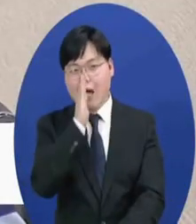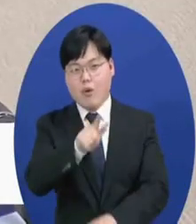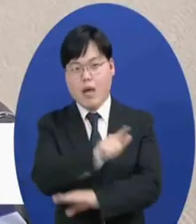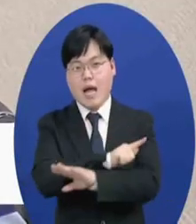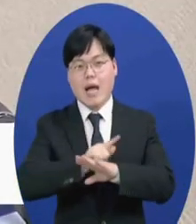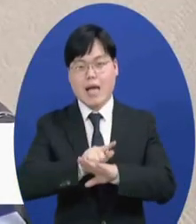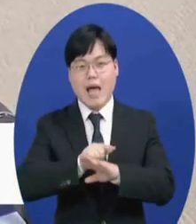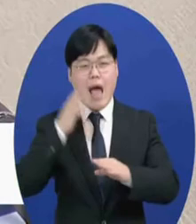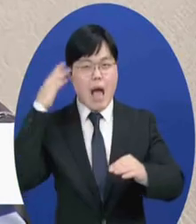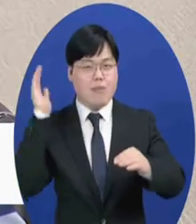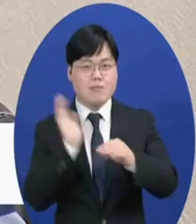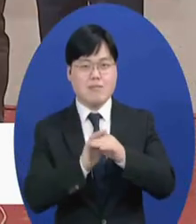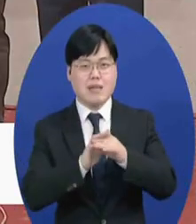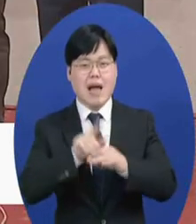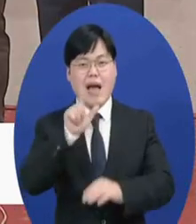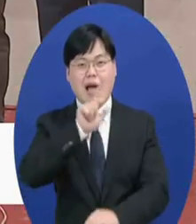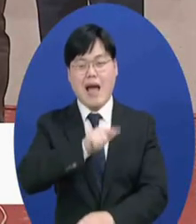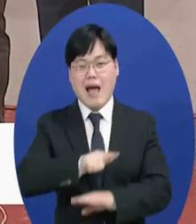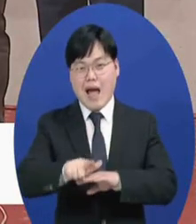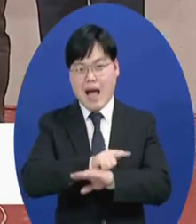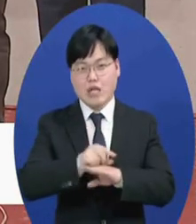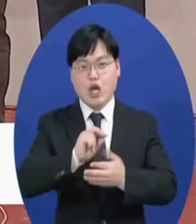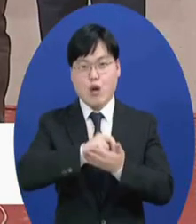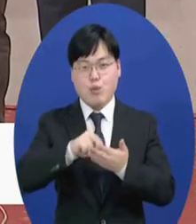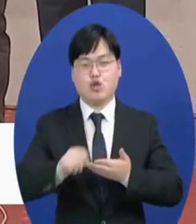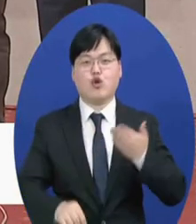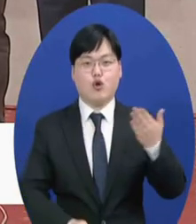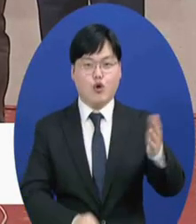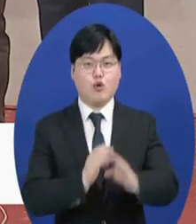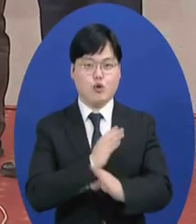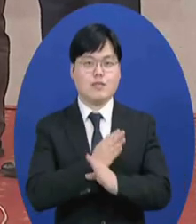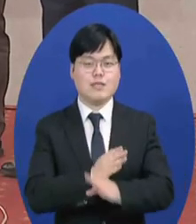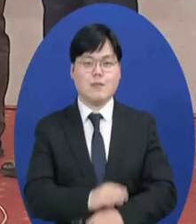ерхий газар, авилгасаа тэмцэх газарт бичгээр шаардлах